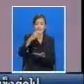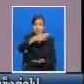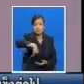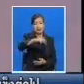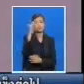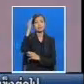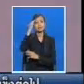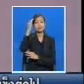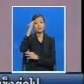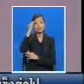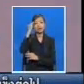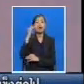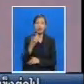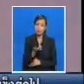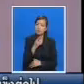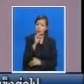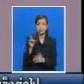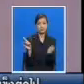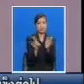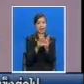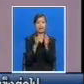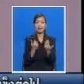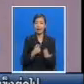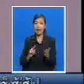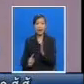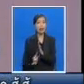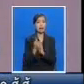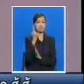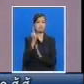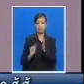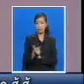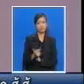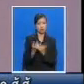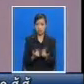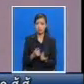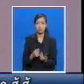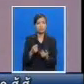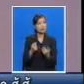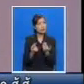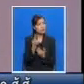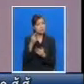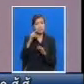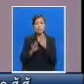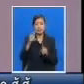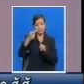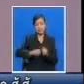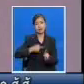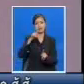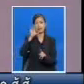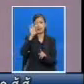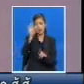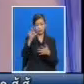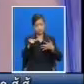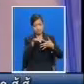ทศและขอกราบเรียนสุดท้ายว่าทั้งหมดนี้จะเริ่มต้นทันทีภายในกลางเดือนกันยายนนี้ขอบคุณครับส